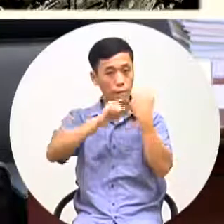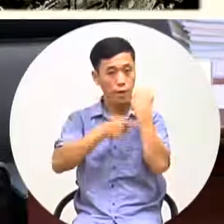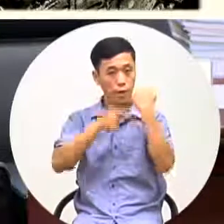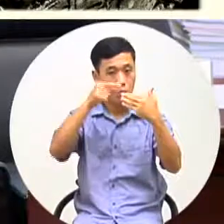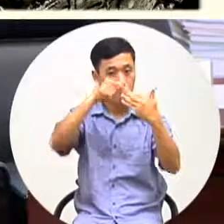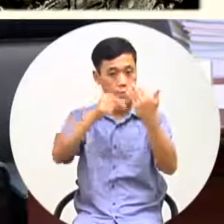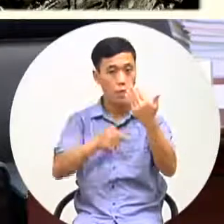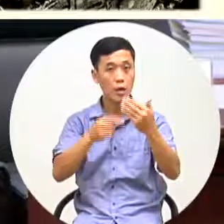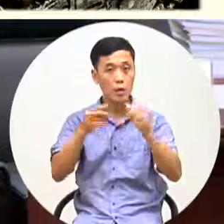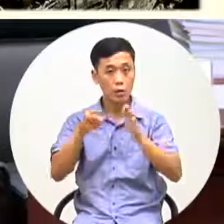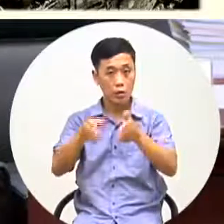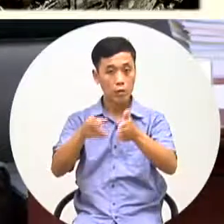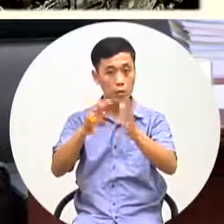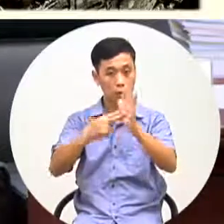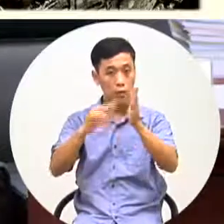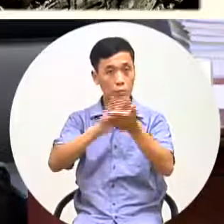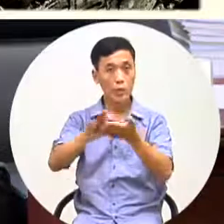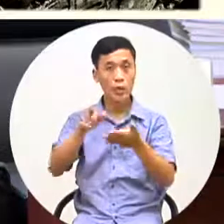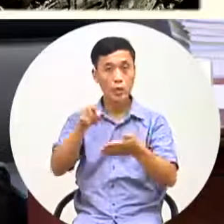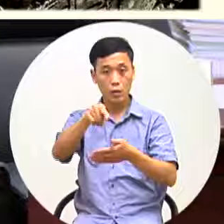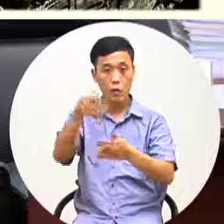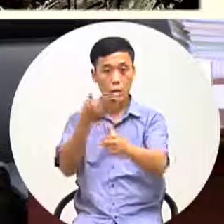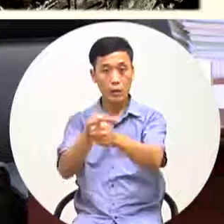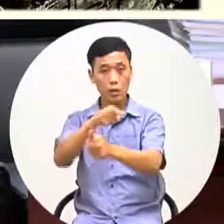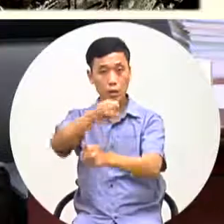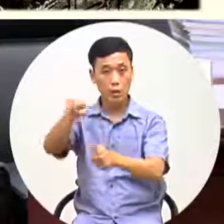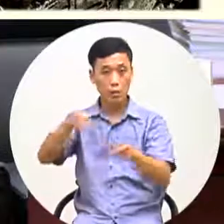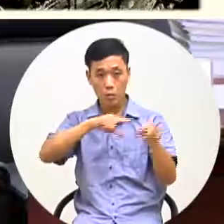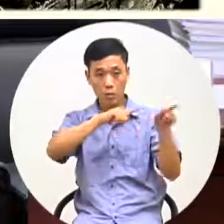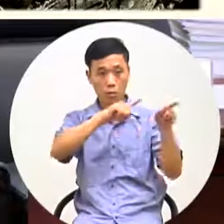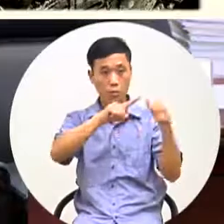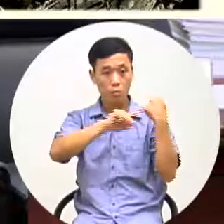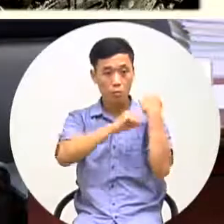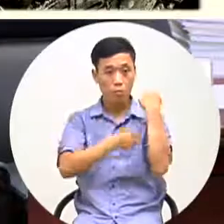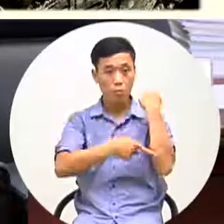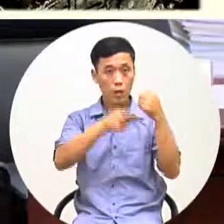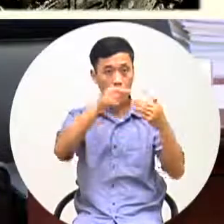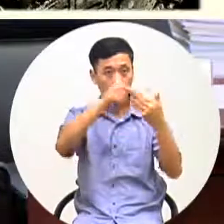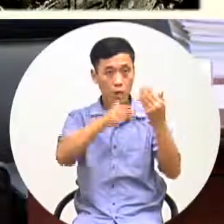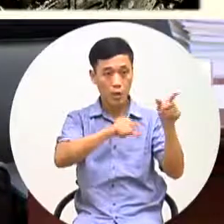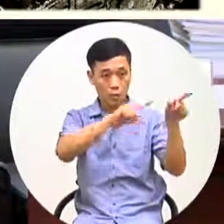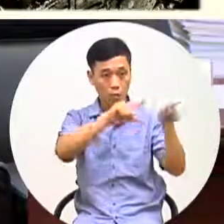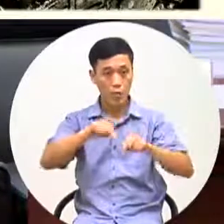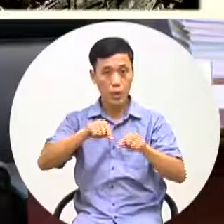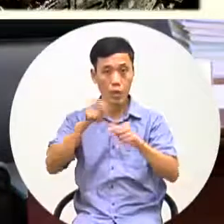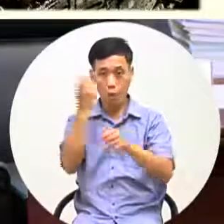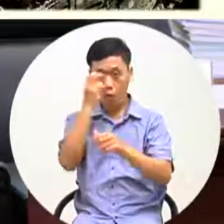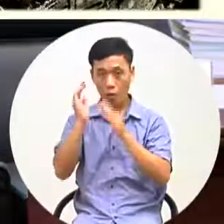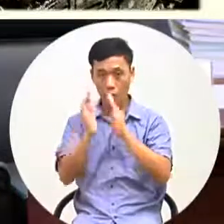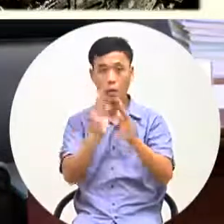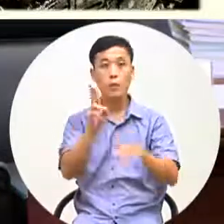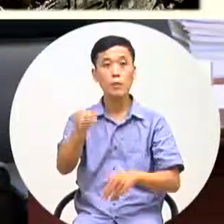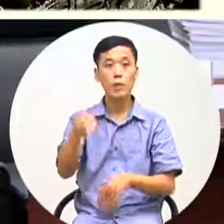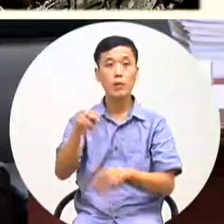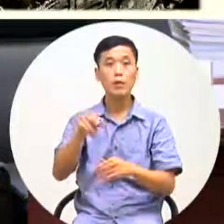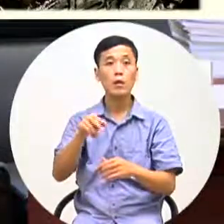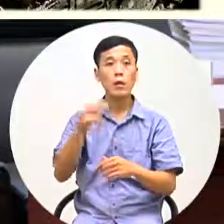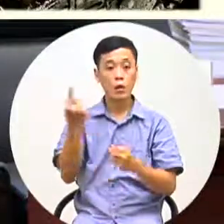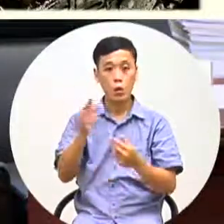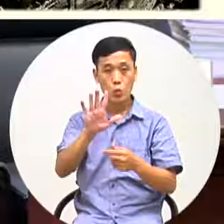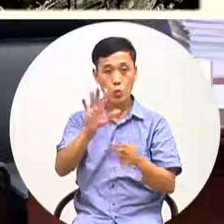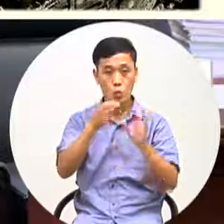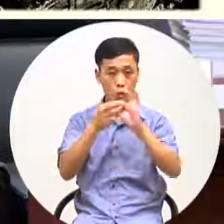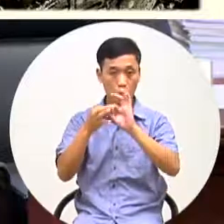依照应该要，就说有一定的法可以去管理他嘛？他报过来，然后相关的问题，